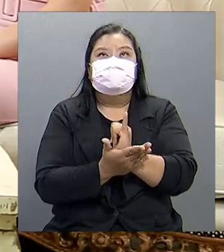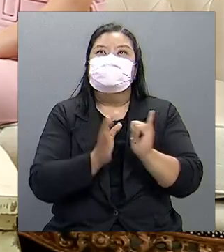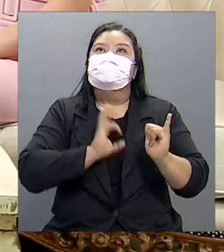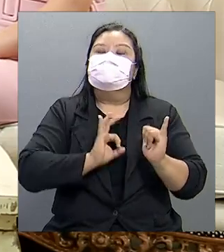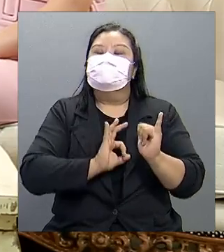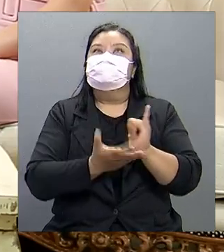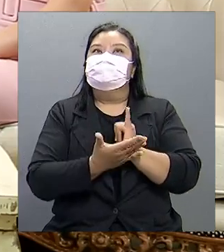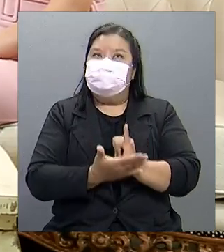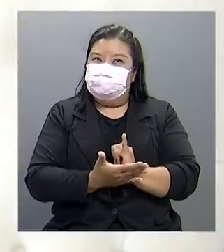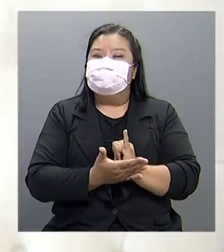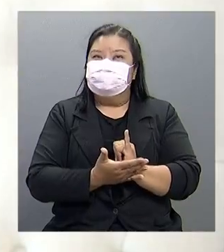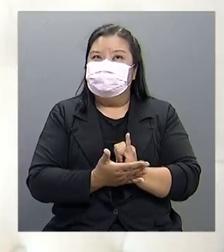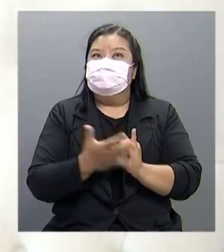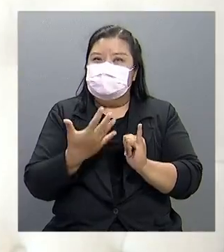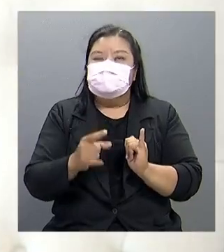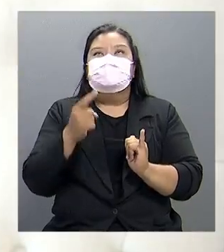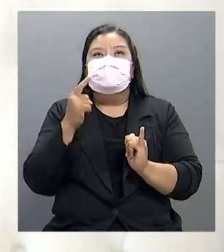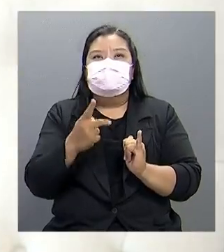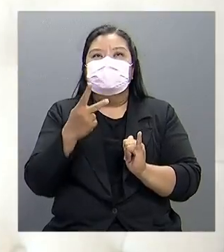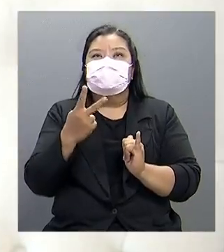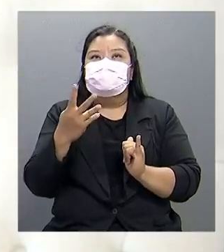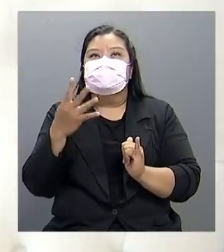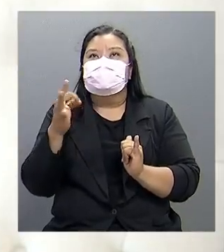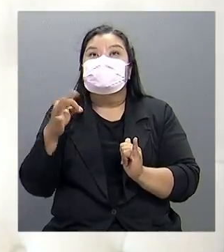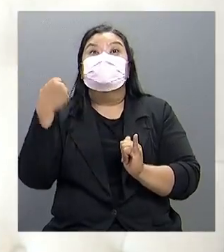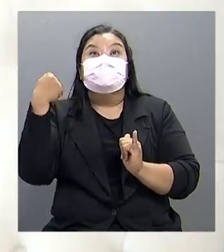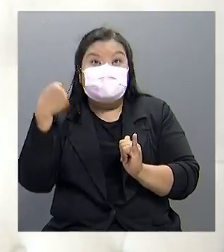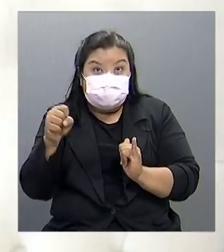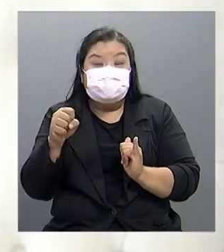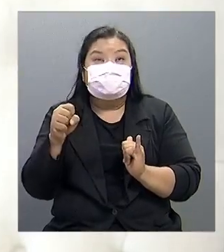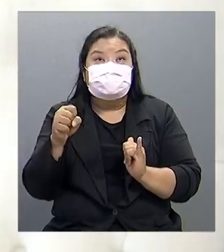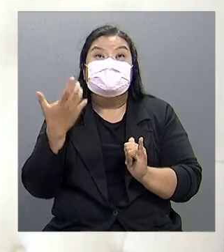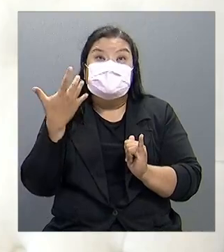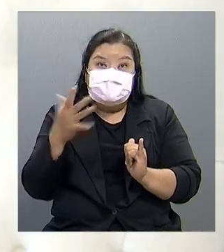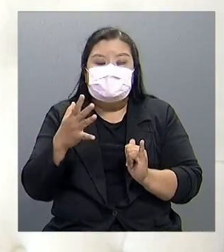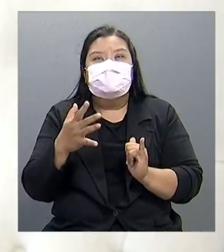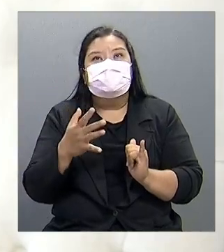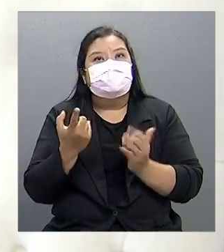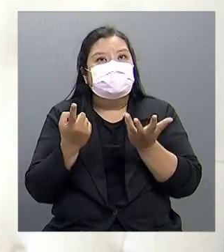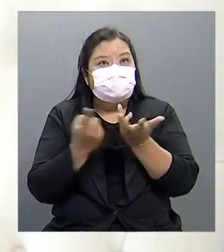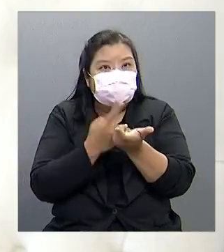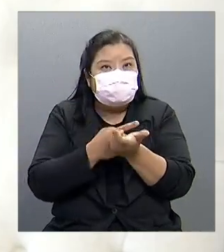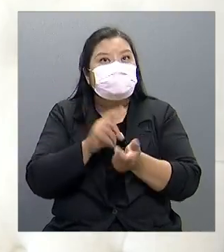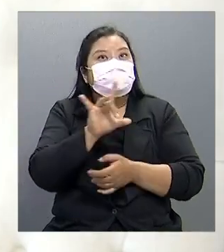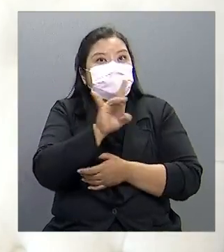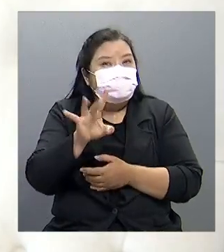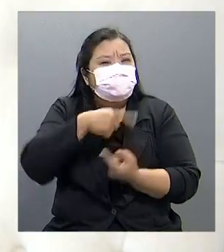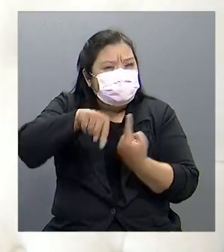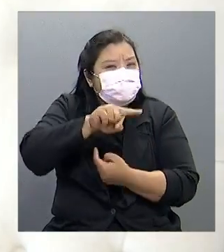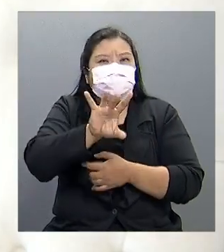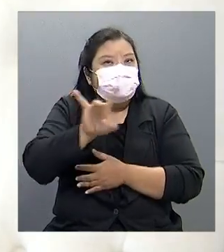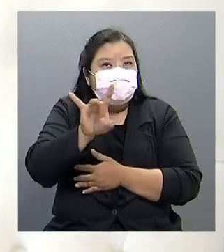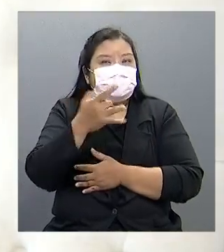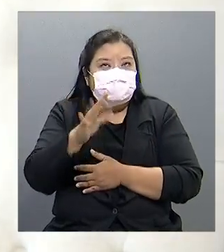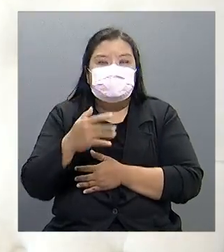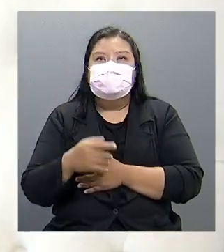นั้นก็นับ 1-10 ก็คือทำประมาณ10วินาทีทำอย่างเงี้ย100ครั้งเหมือนกันก็จะทำให้กล้ามเนื้อด้านหลังเรามีความแข็งแรง